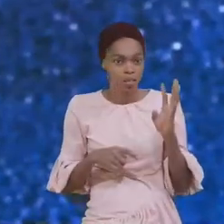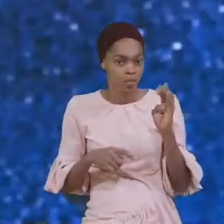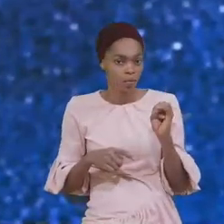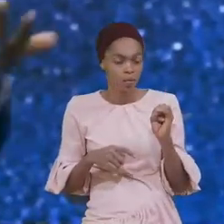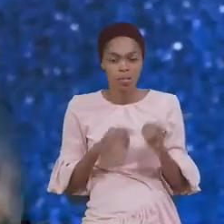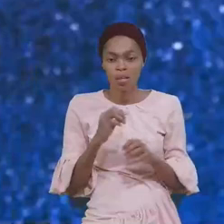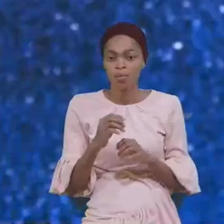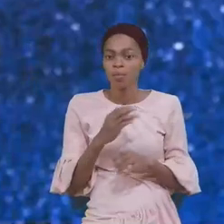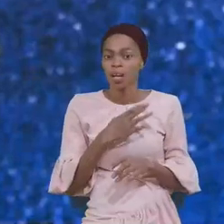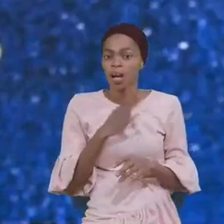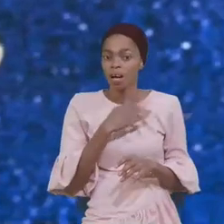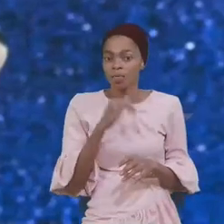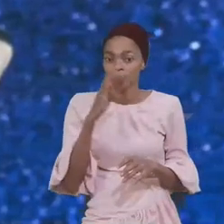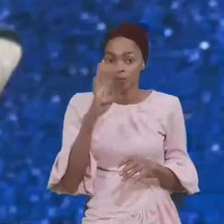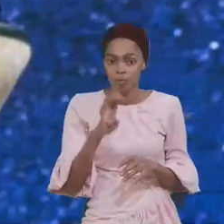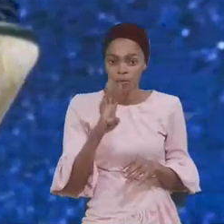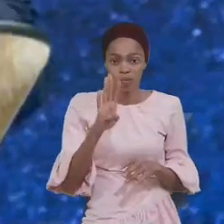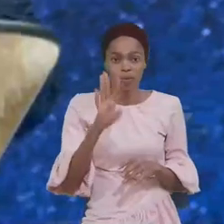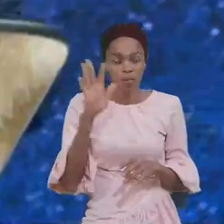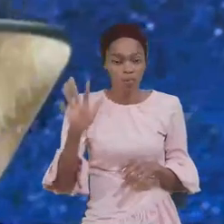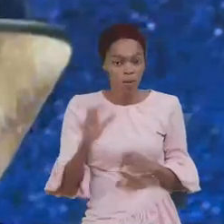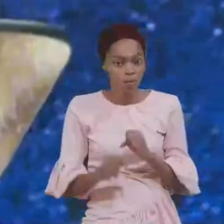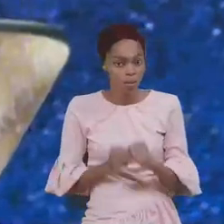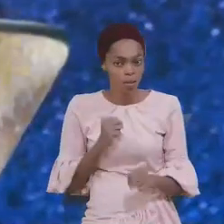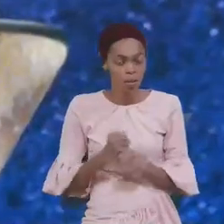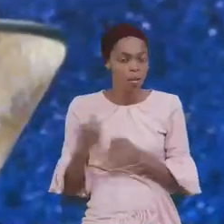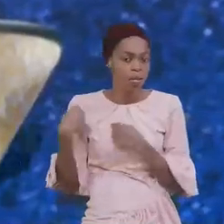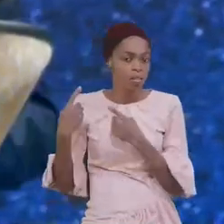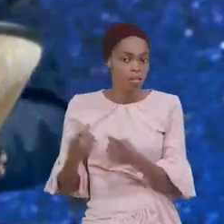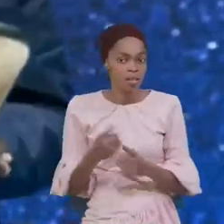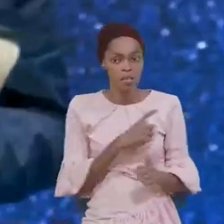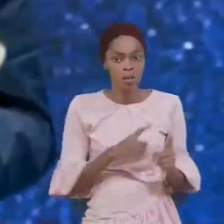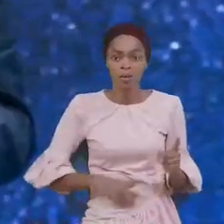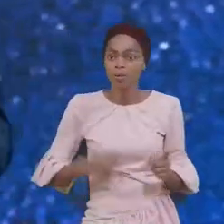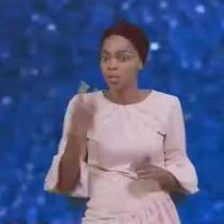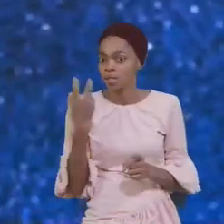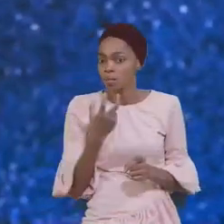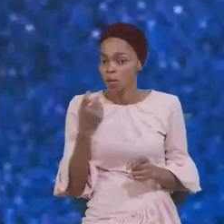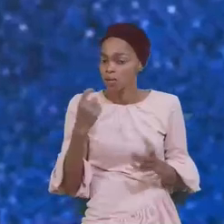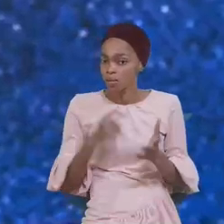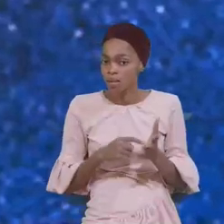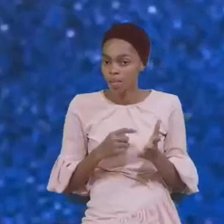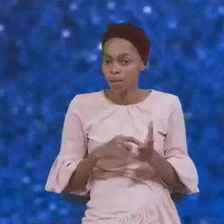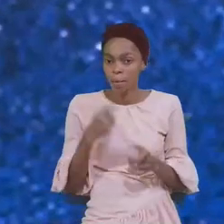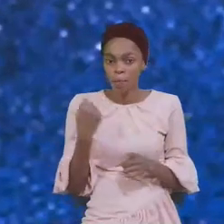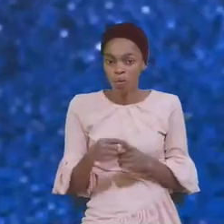a 45 ans que l'Éternel parlait ainsi à Moïse.